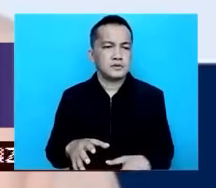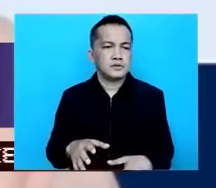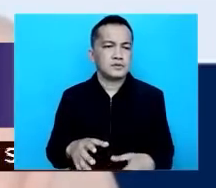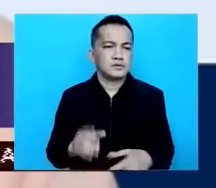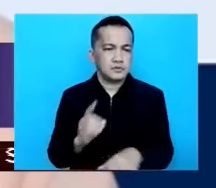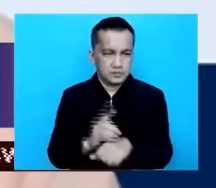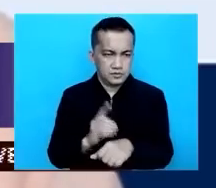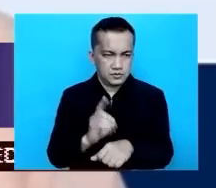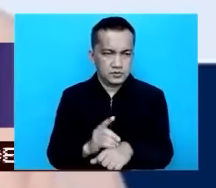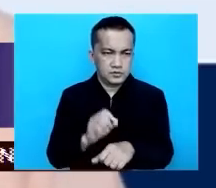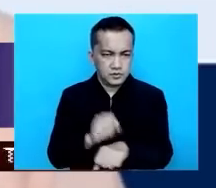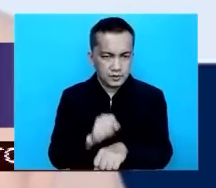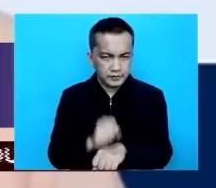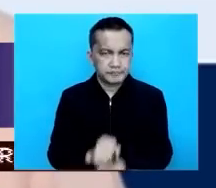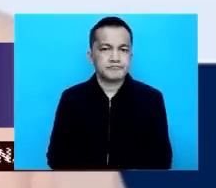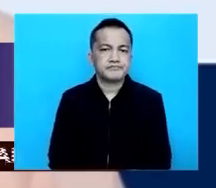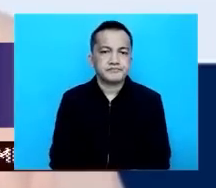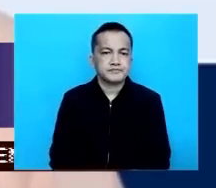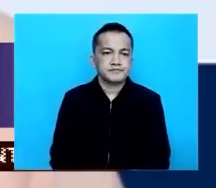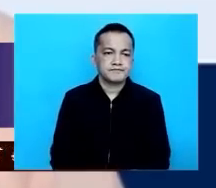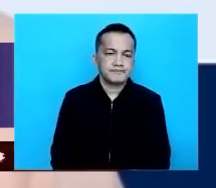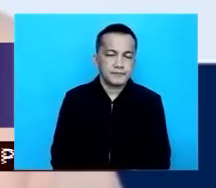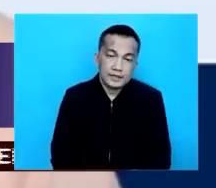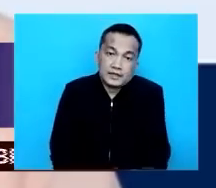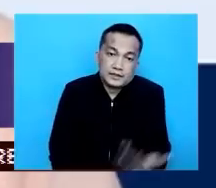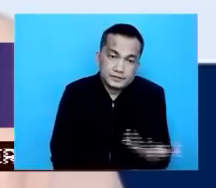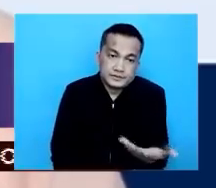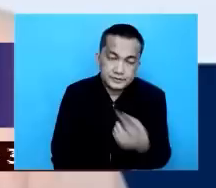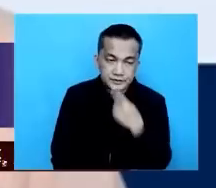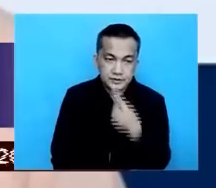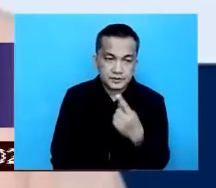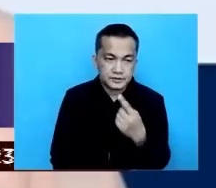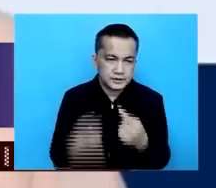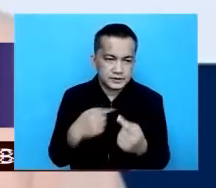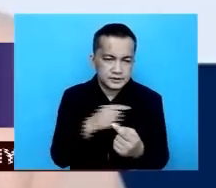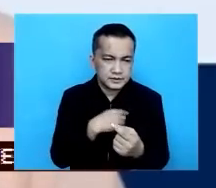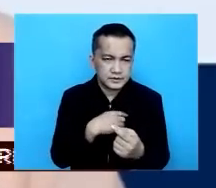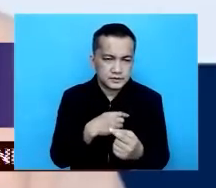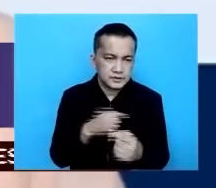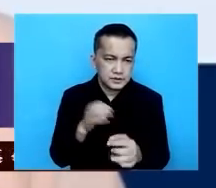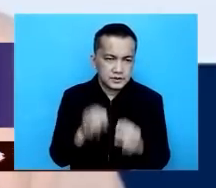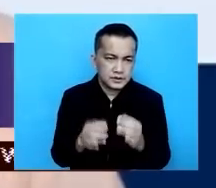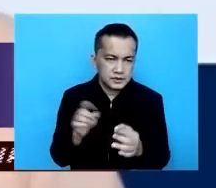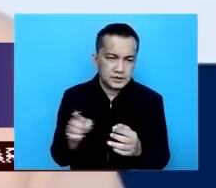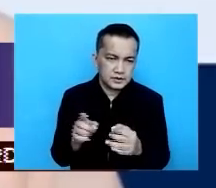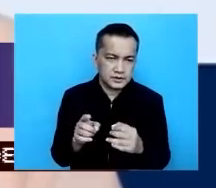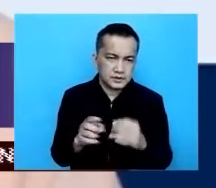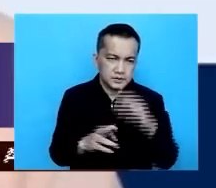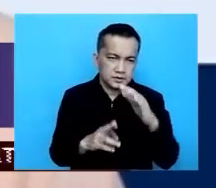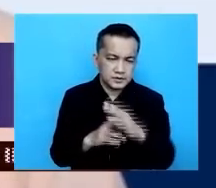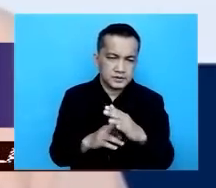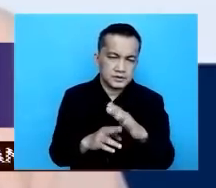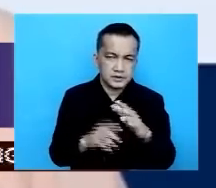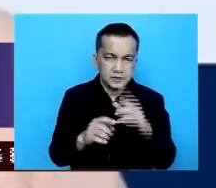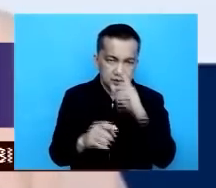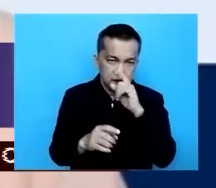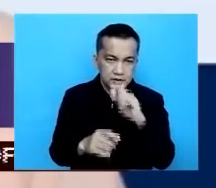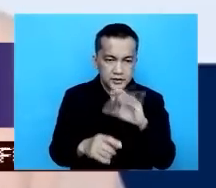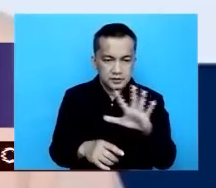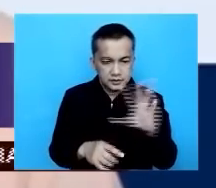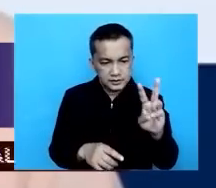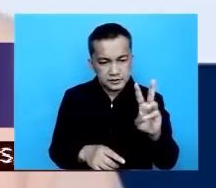o yung mga trabaho. Kaya yun yung sinasabi natin na kung sila ay makakapag-retire at 56,